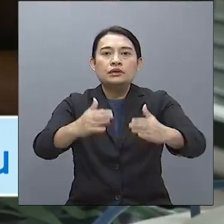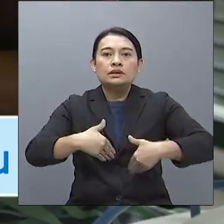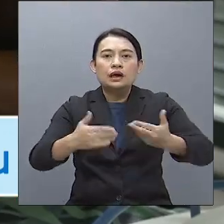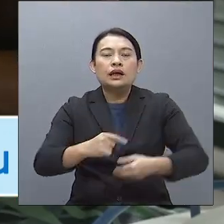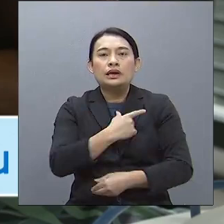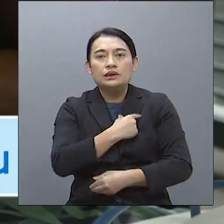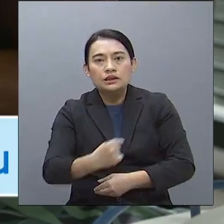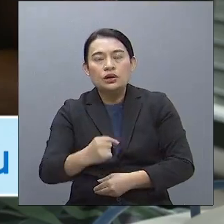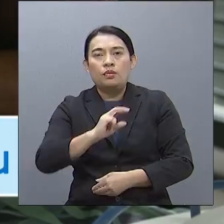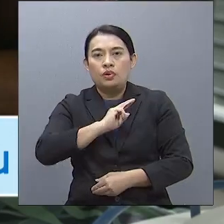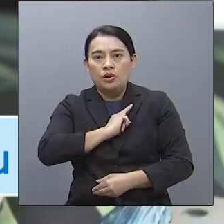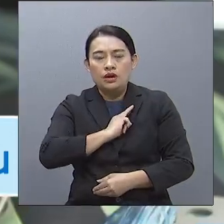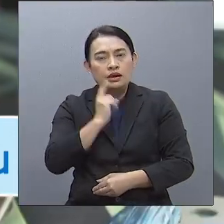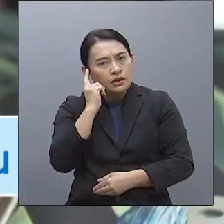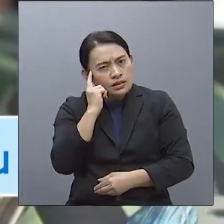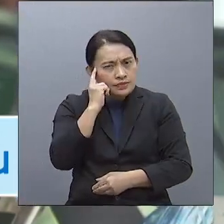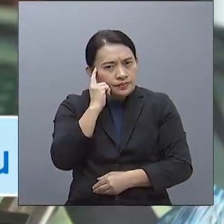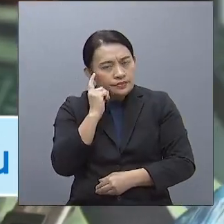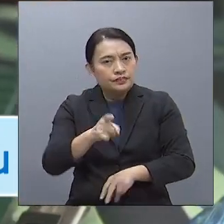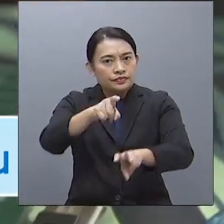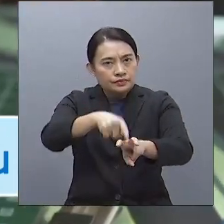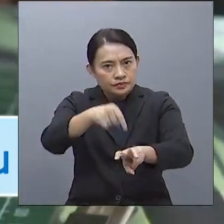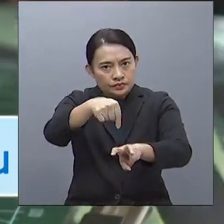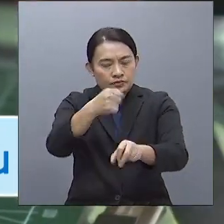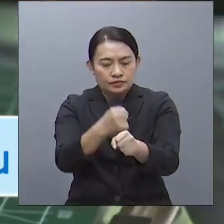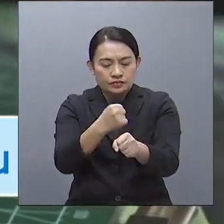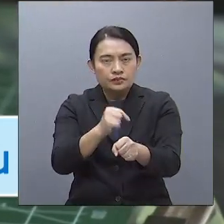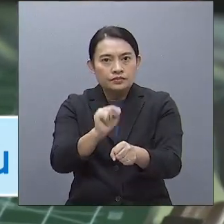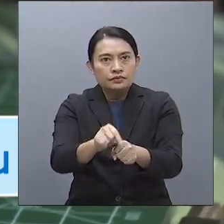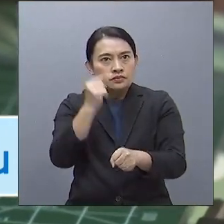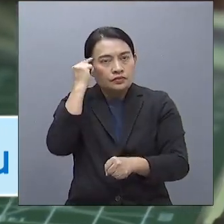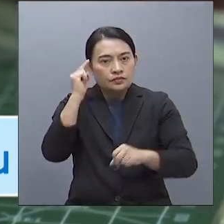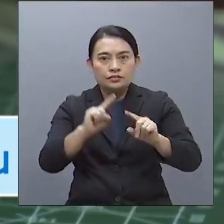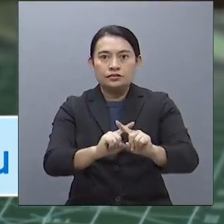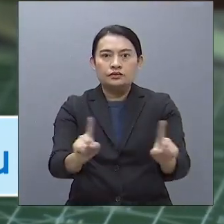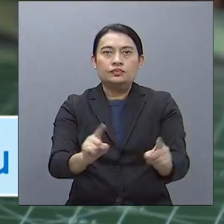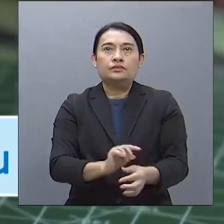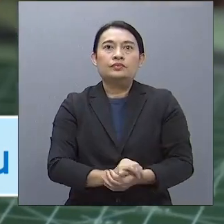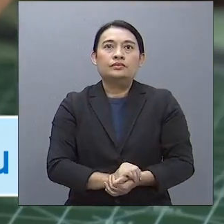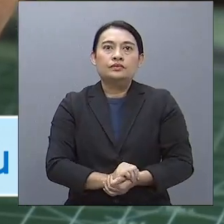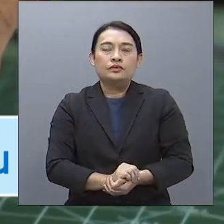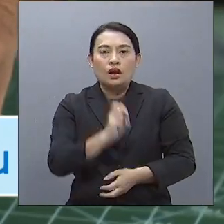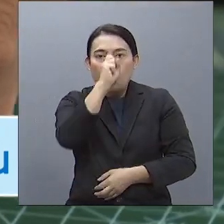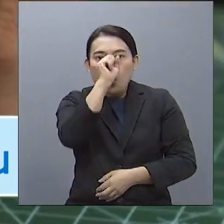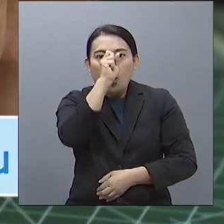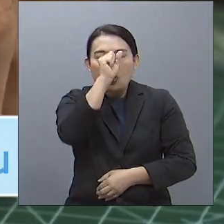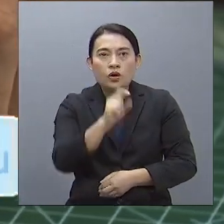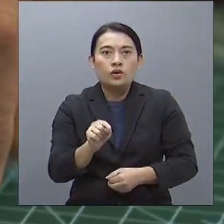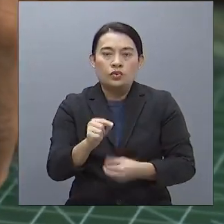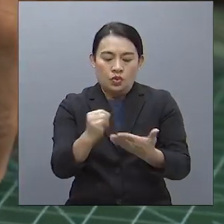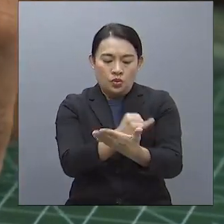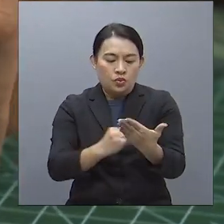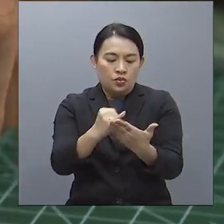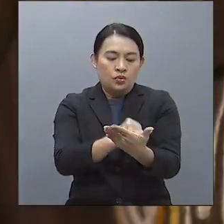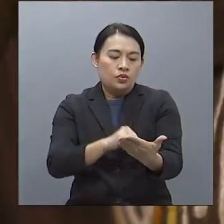ลปะเนี่ยไปอยู่บนรองเท้าแตะธรรมดามันน่าจะสร้างความแตกต่างแล้วก็มีเอกลักษณ์ขึ้นมาคุณนันทวัฒน์เองก็เลยลองทำวาดลวดลายต่างๆไปบนรองเ